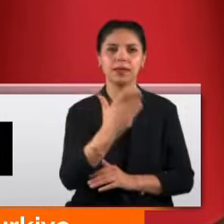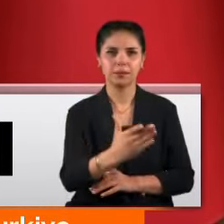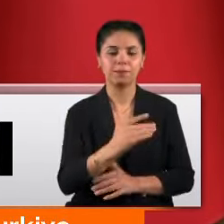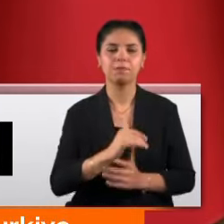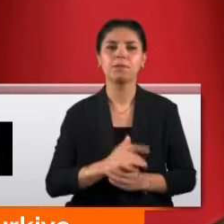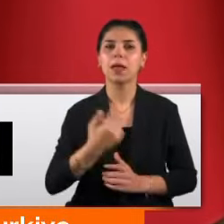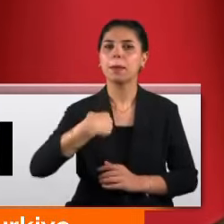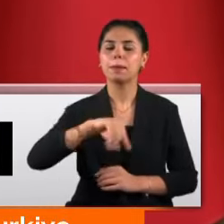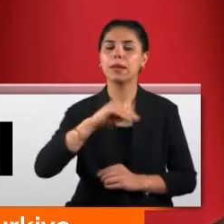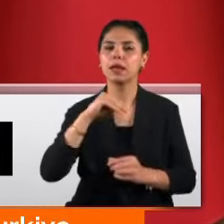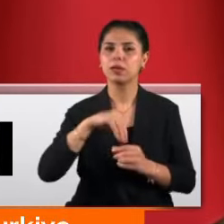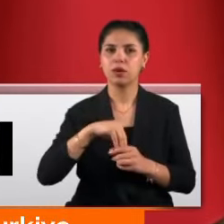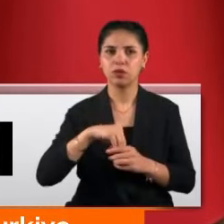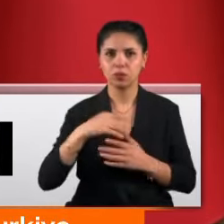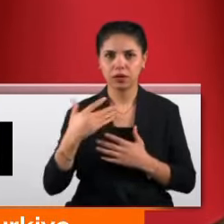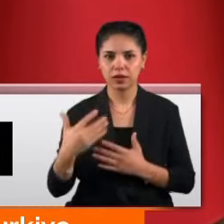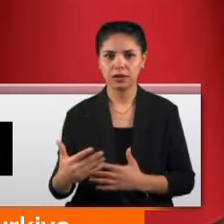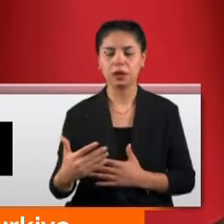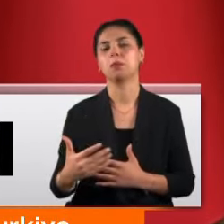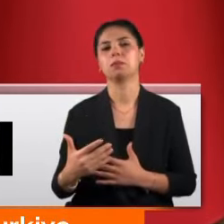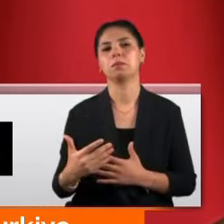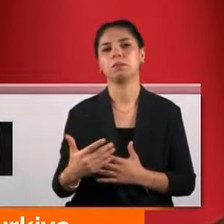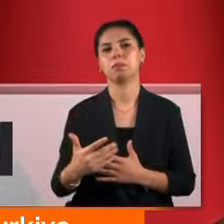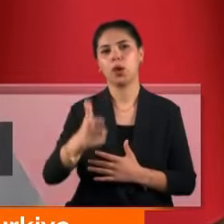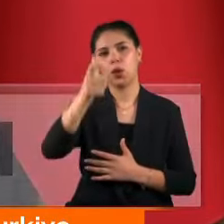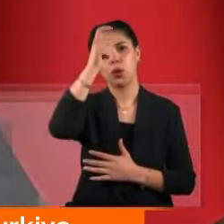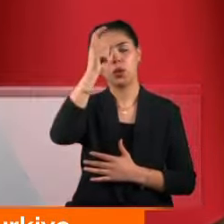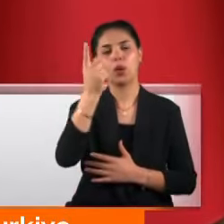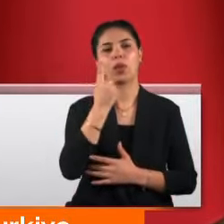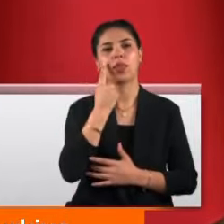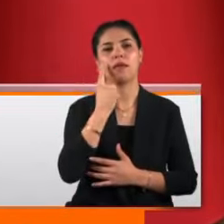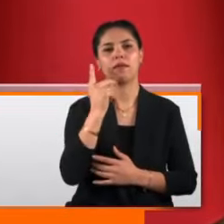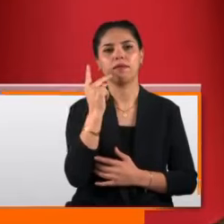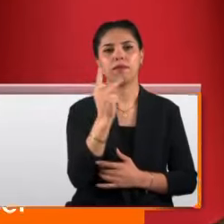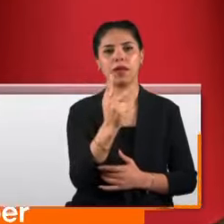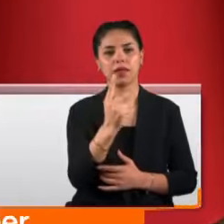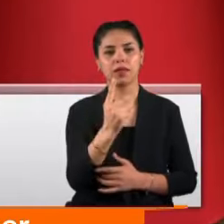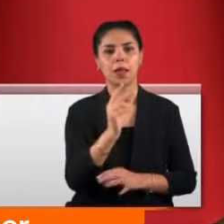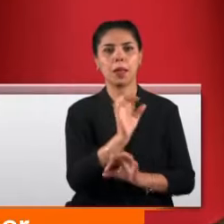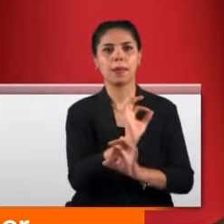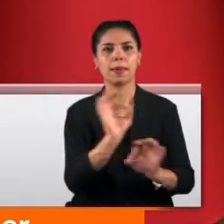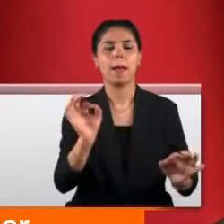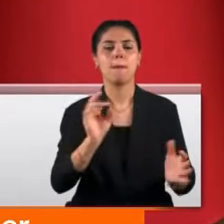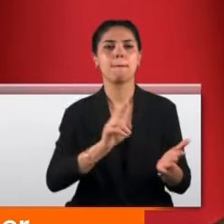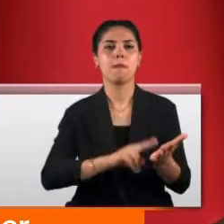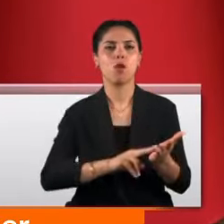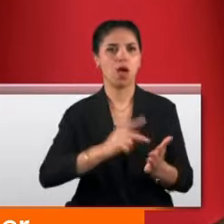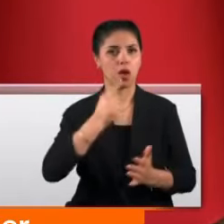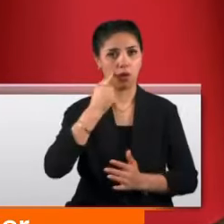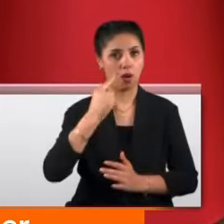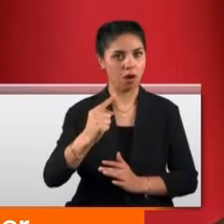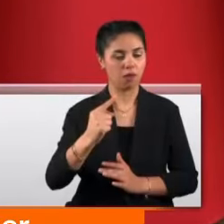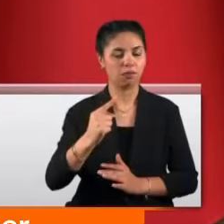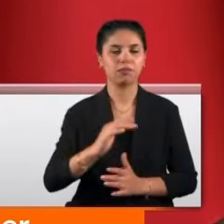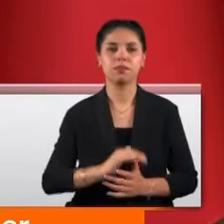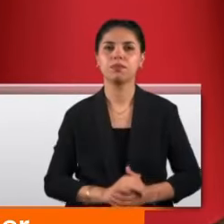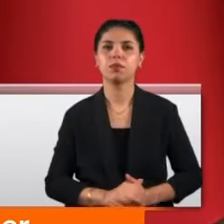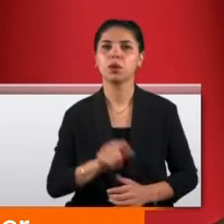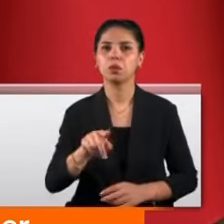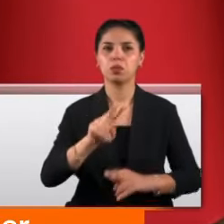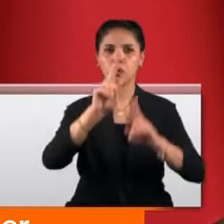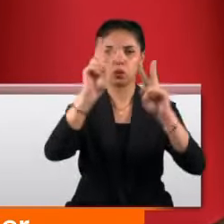bizim nezdimizde zaten Türk Devletleri'nin tam üyesi konumundadır. Bu